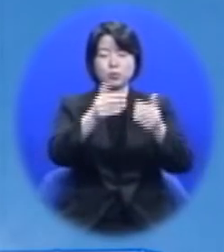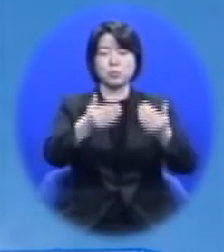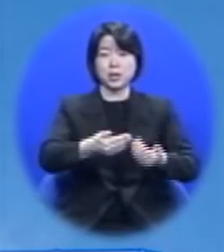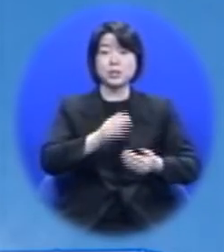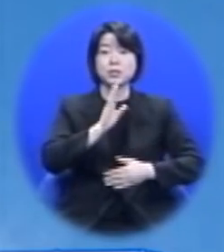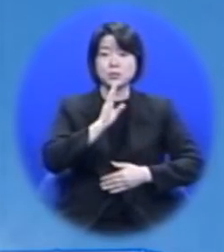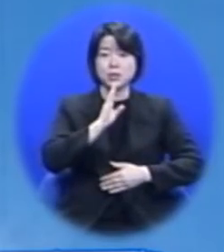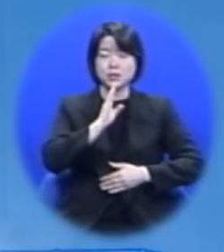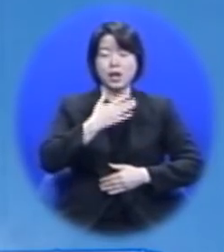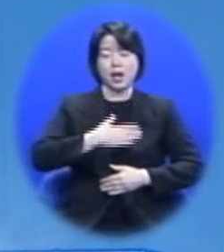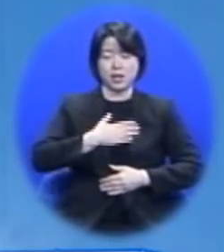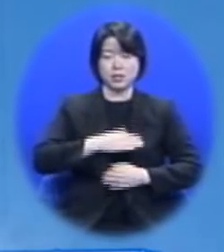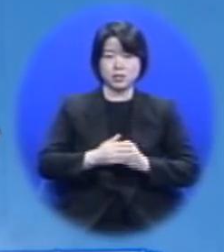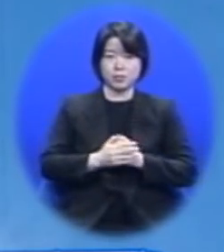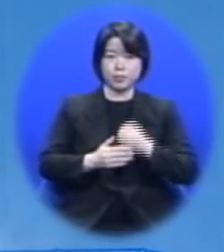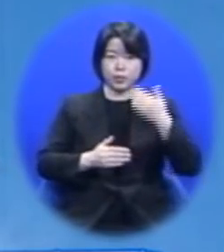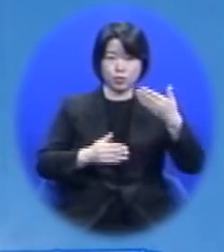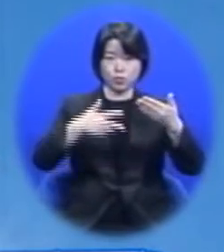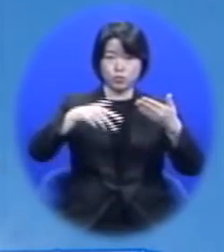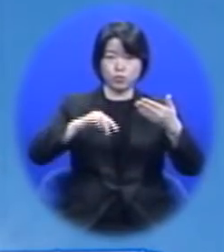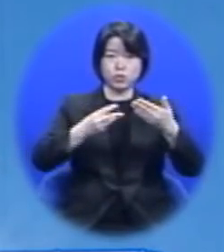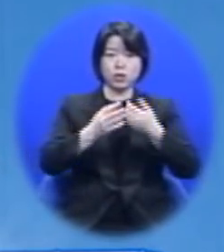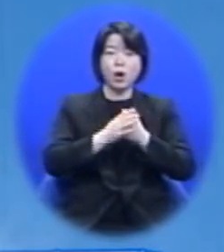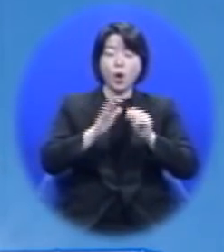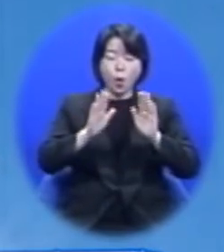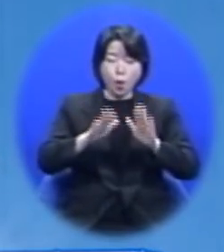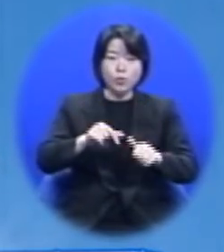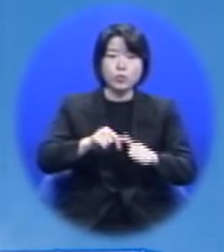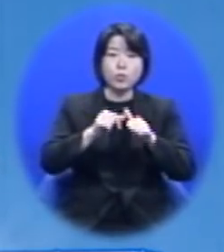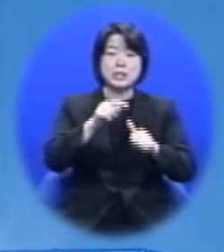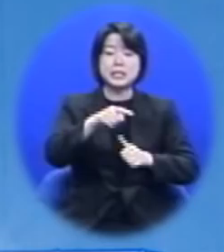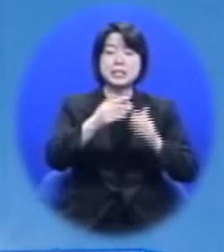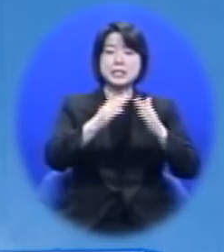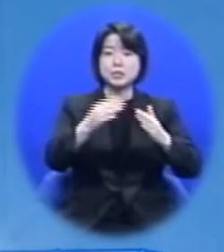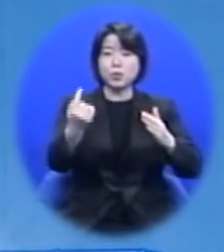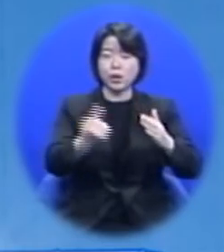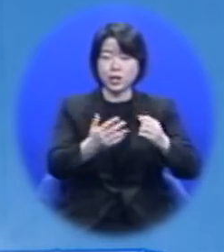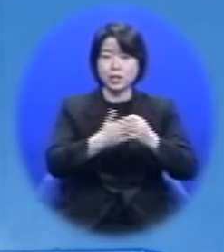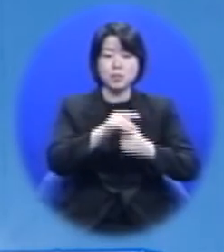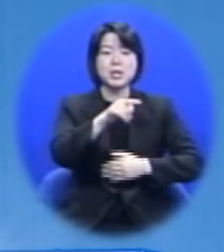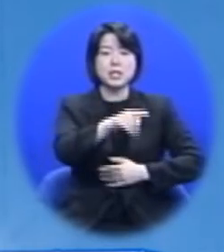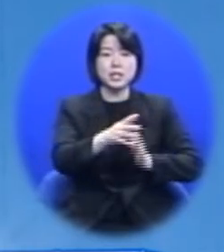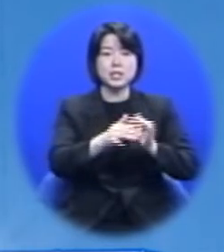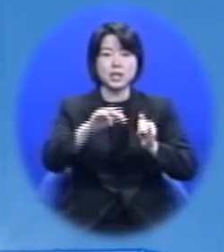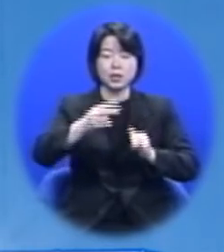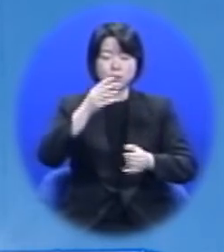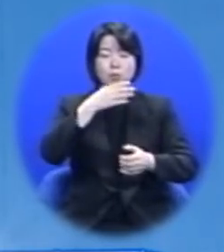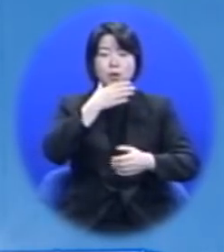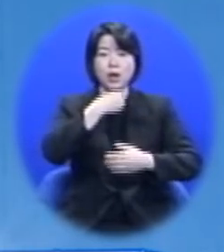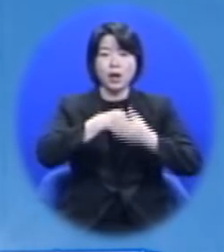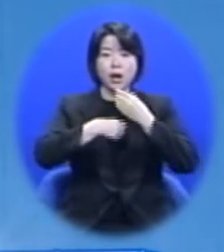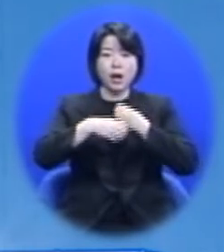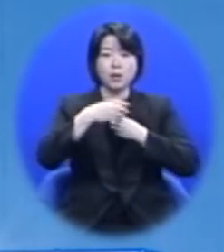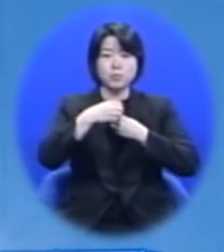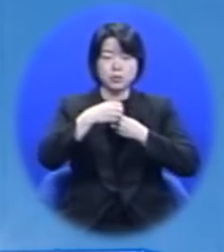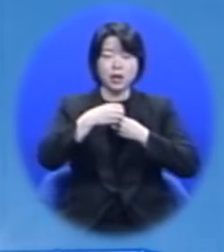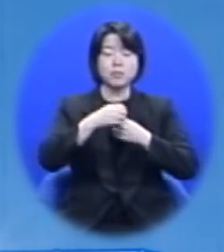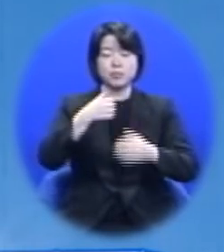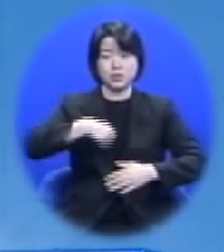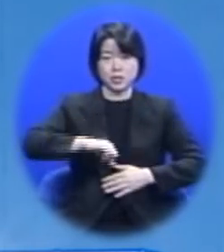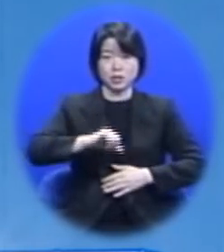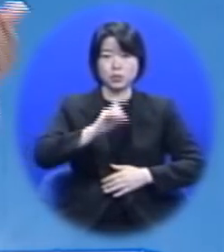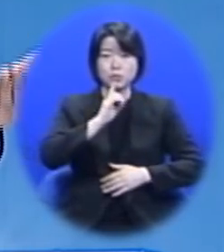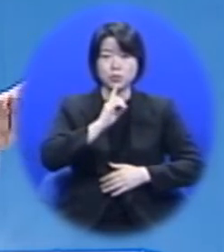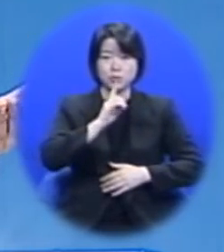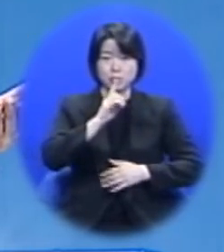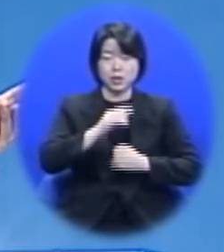아셨어요. 9절 말씀에 오늘 구원이 이 집에 이르렀으니 이 사람도 아브라함의 자손임이로다. 아브라함의